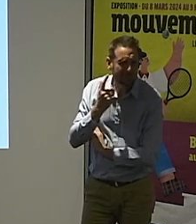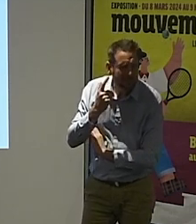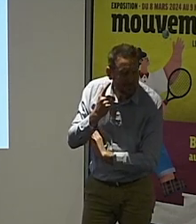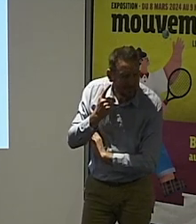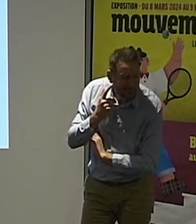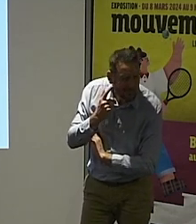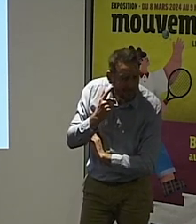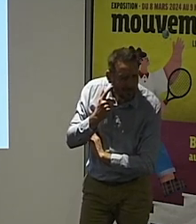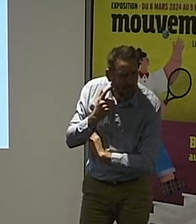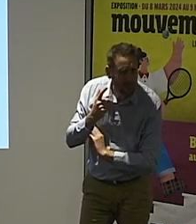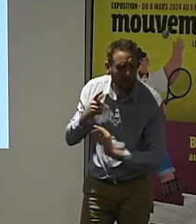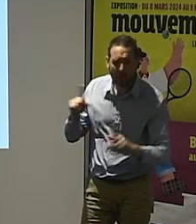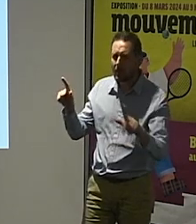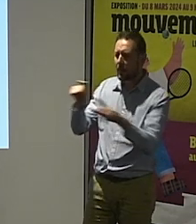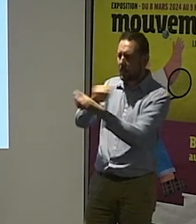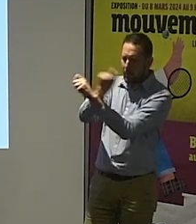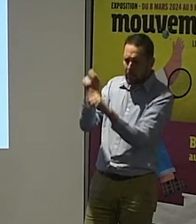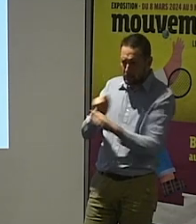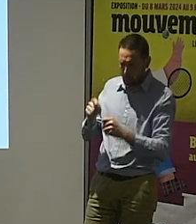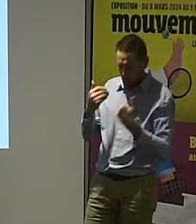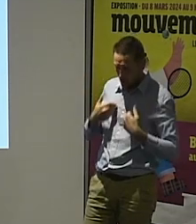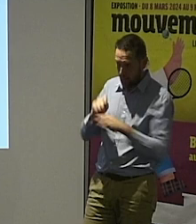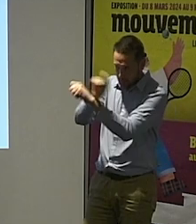Respect soi et des autres.